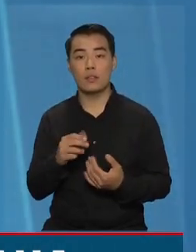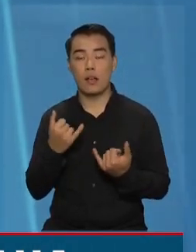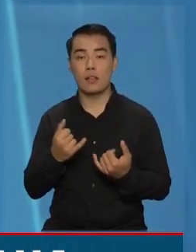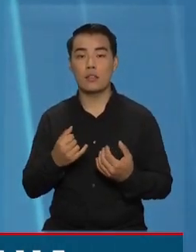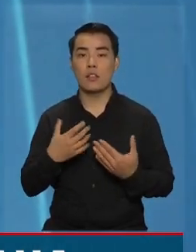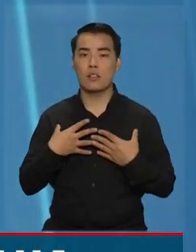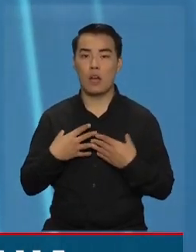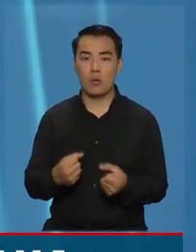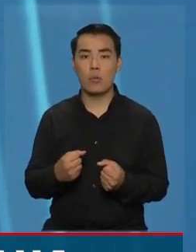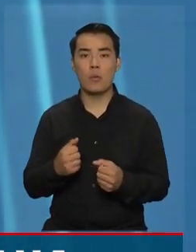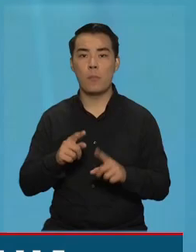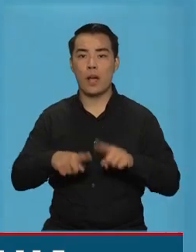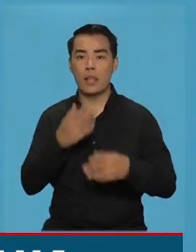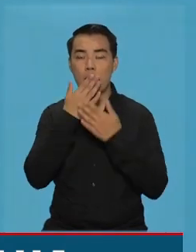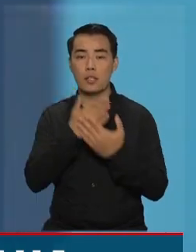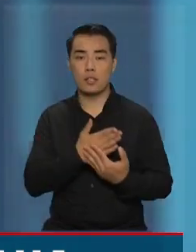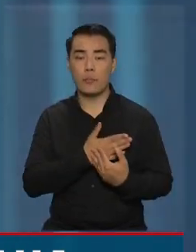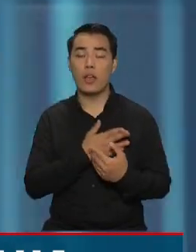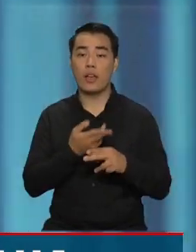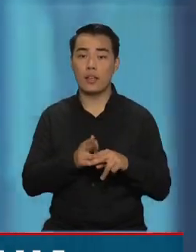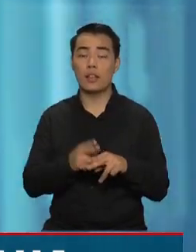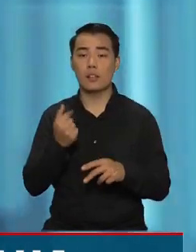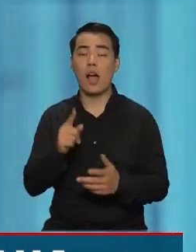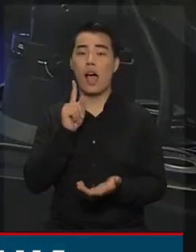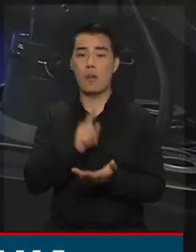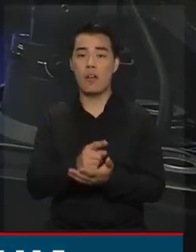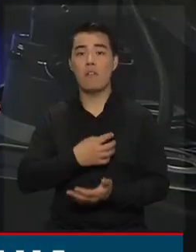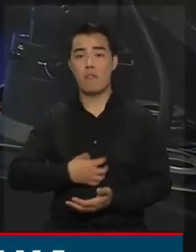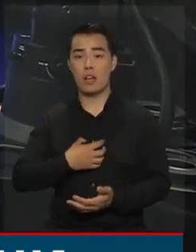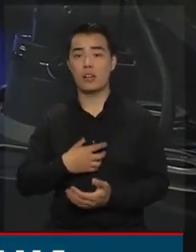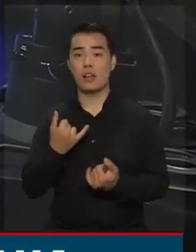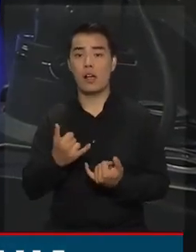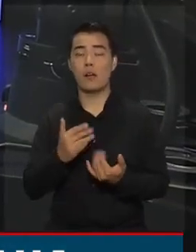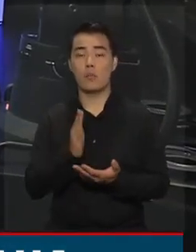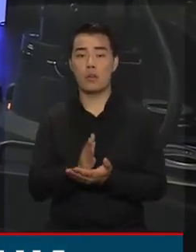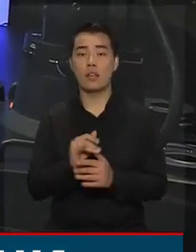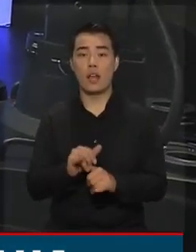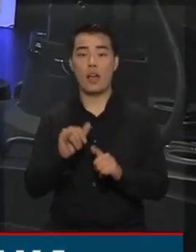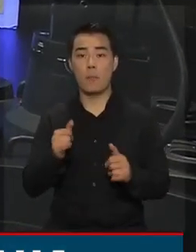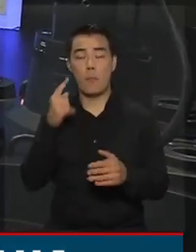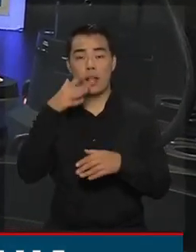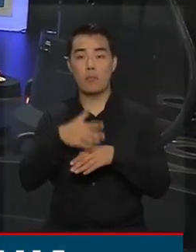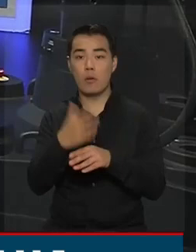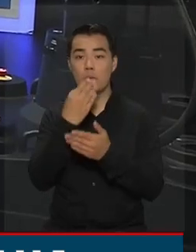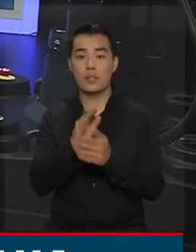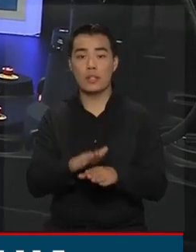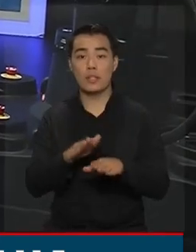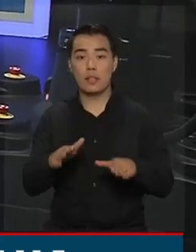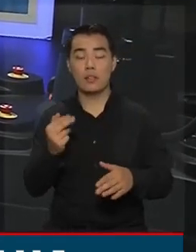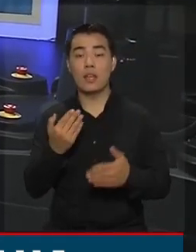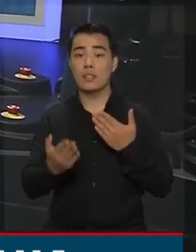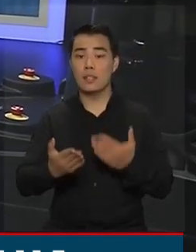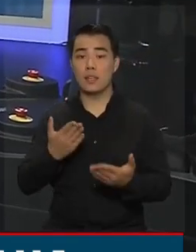здорового патриотизма. Да, это то, что обязательно и важно закладывать в понимание наших детей. Да?